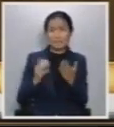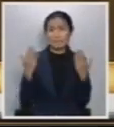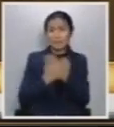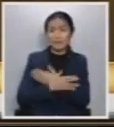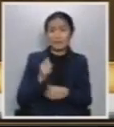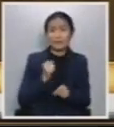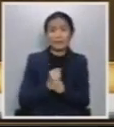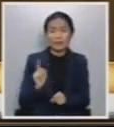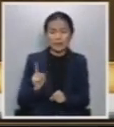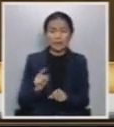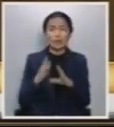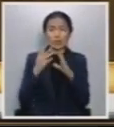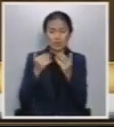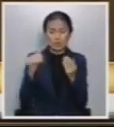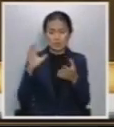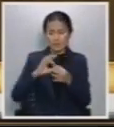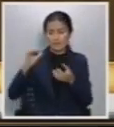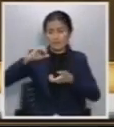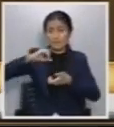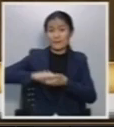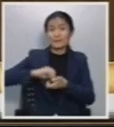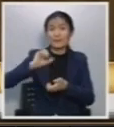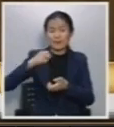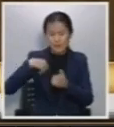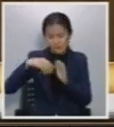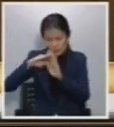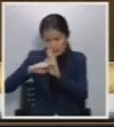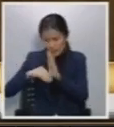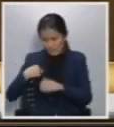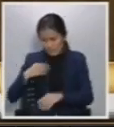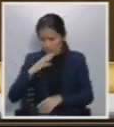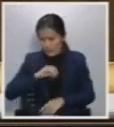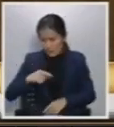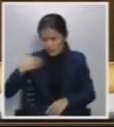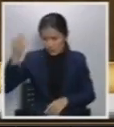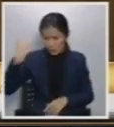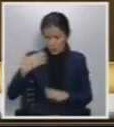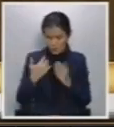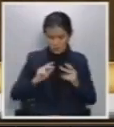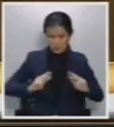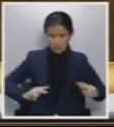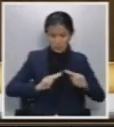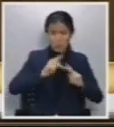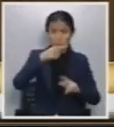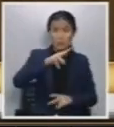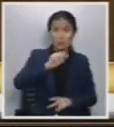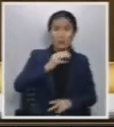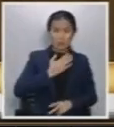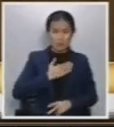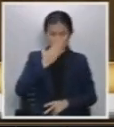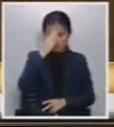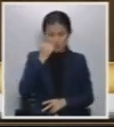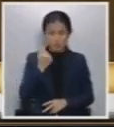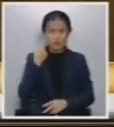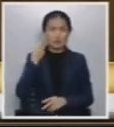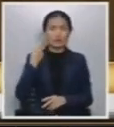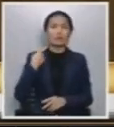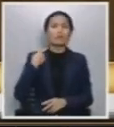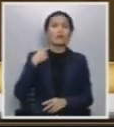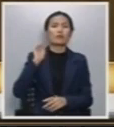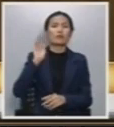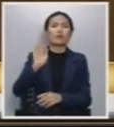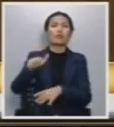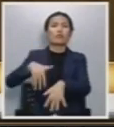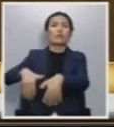ข้อตกลงนั้นกระทรวงการพัฒนาสังคมและความมั่นคงของมนุษย์จะยึดประโยชน์ของประชาชนสูงสุดไม่ยึดประโยชน์ของผู้ประกอบการนะ